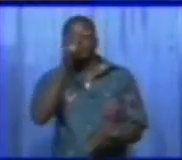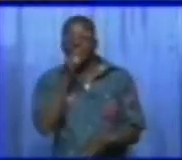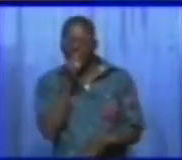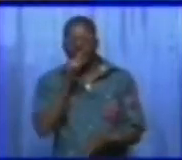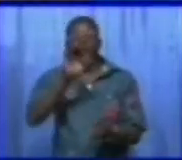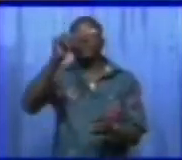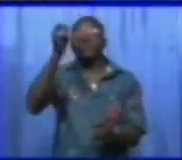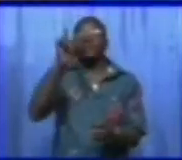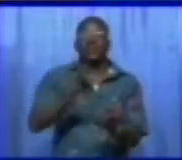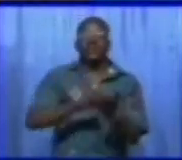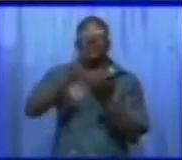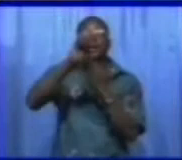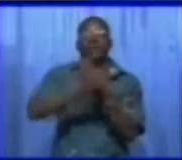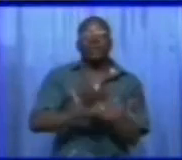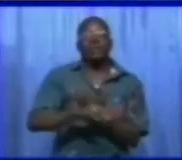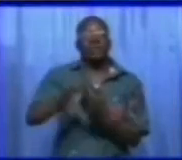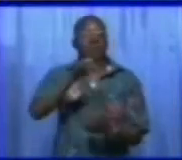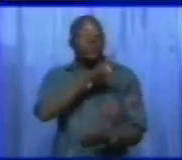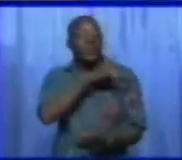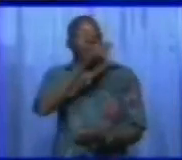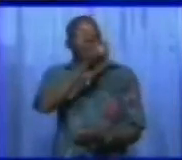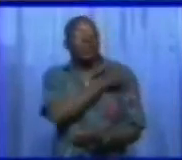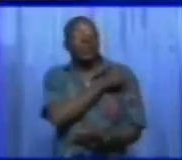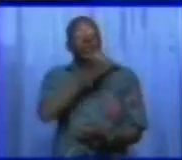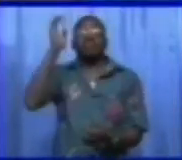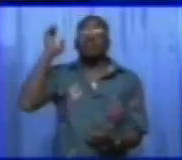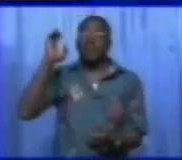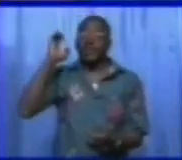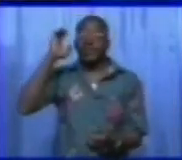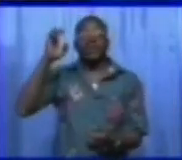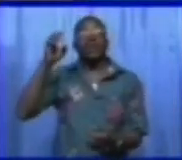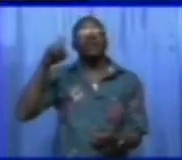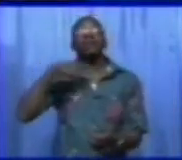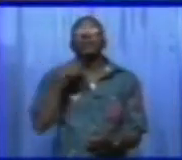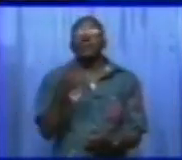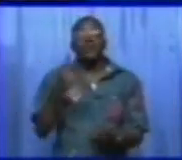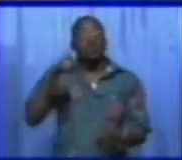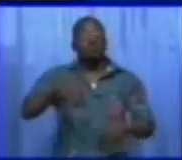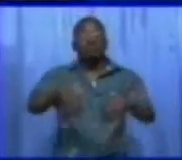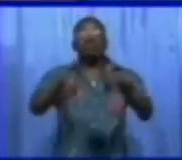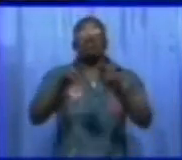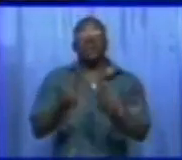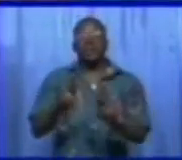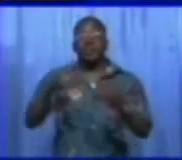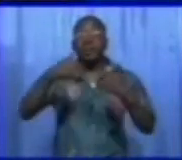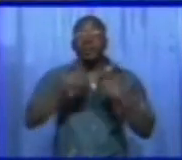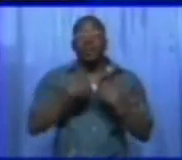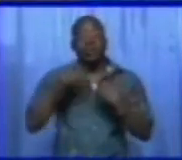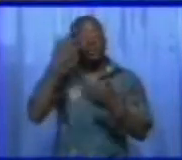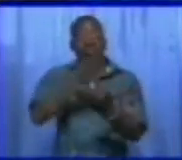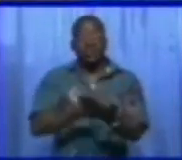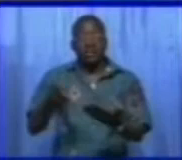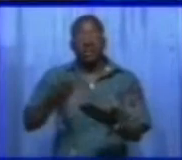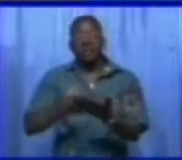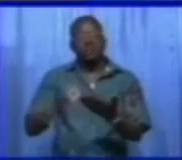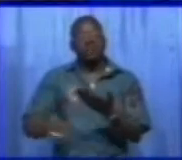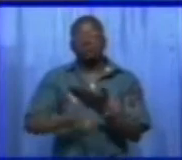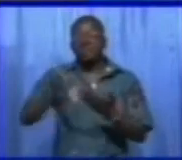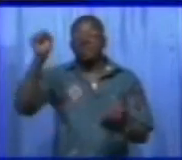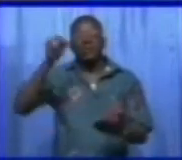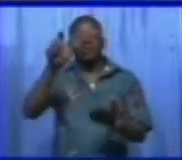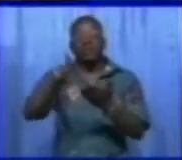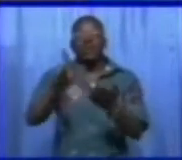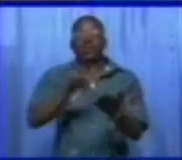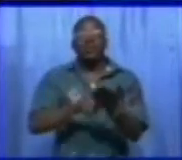décembre 2013, Pierre Abadi a animé une conférence au cours de laquelle il a permis d'avoir une lecture simplifiée de la